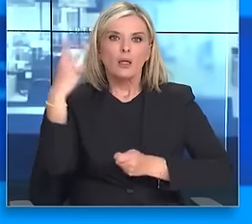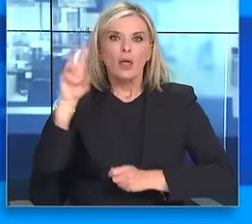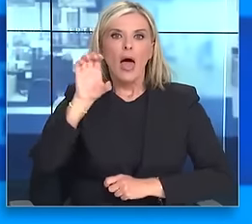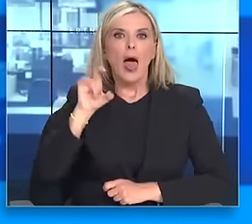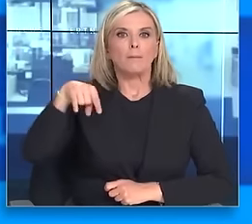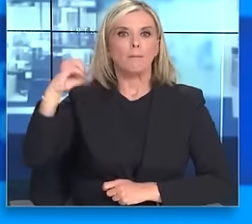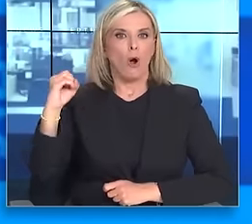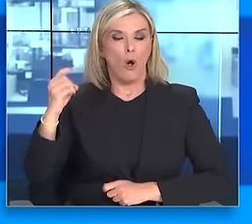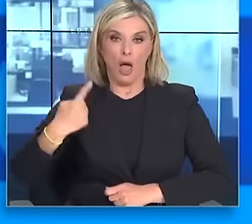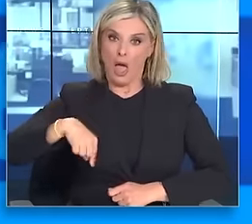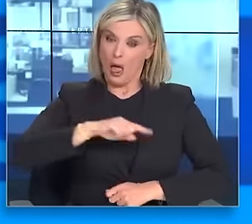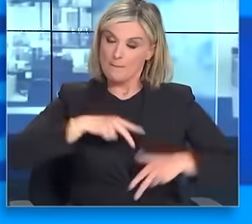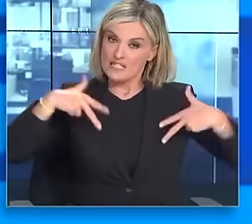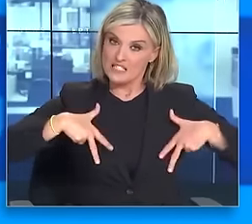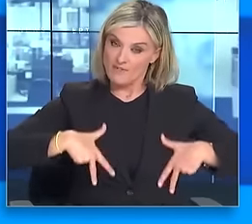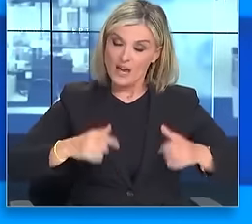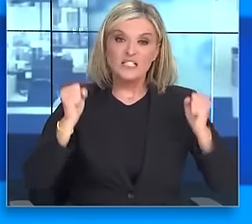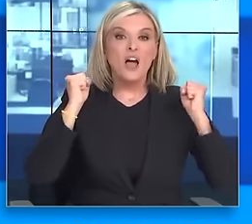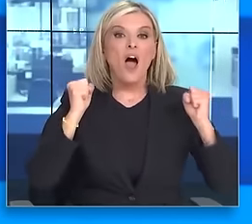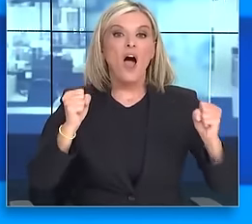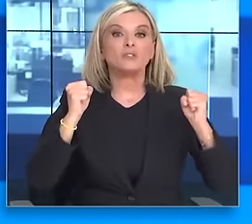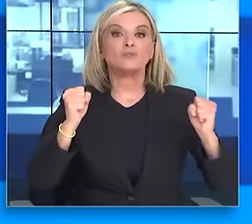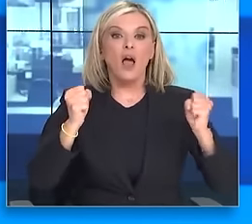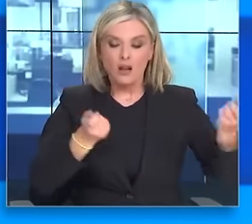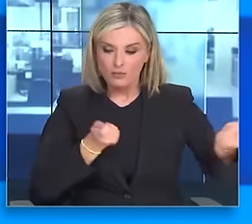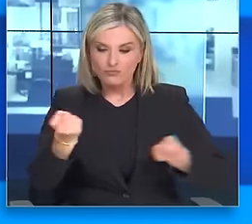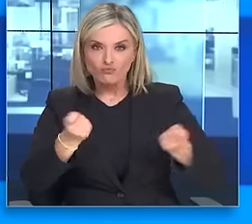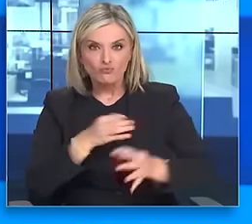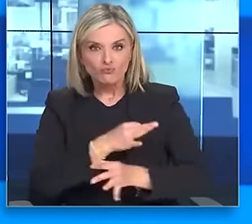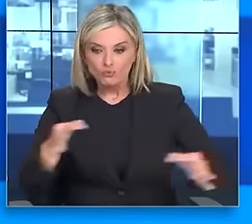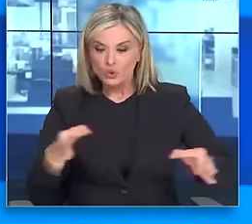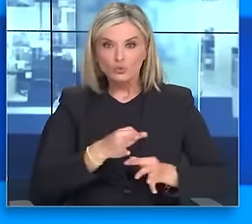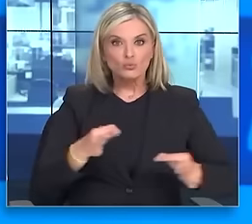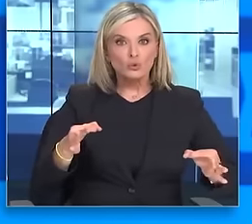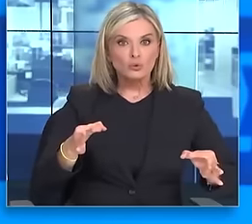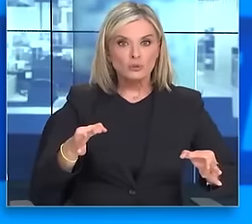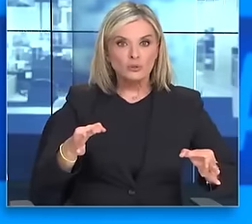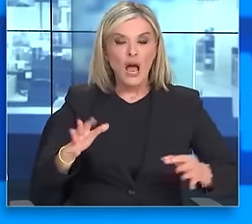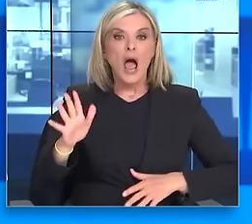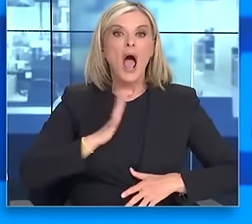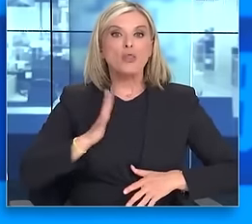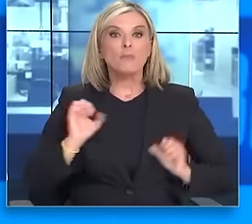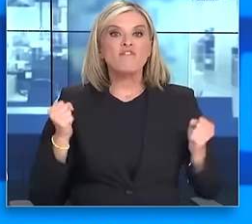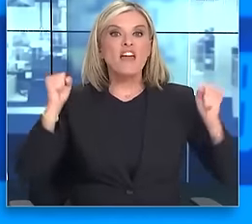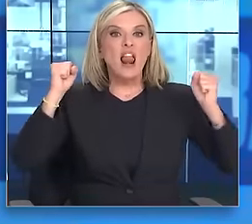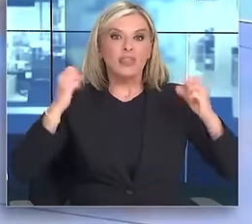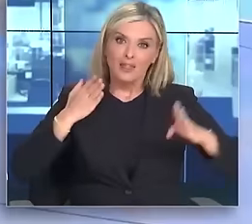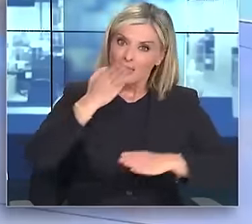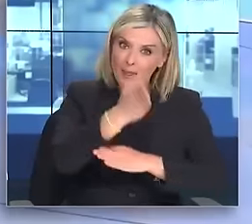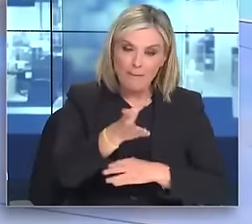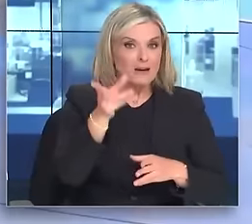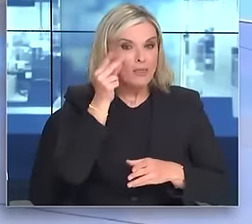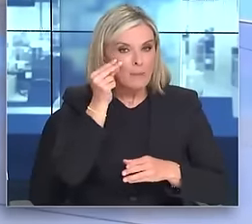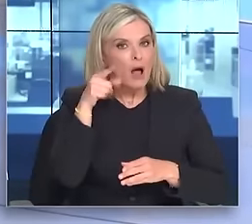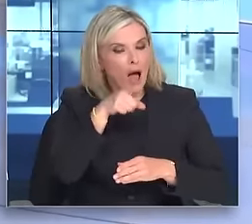θα διασφαλίζαμε την ασφαλή τέλεση του τελικού και με φιλάθλους. Όπως το κάνουμε για το conference και τον